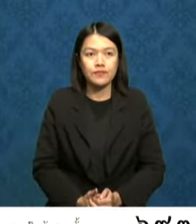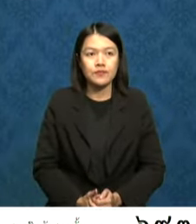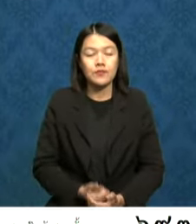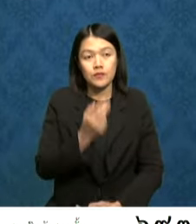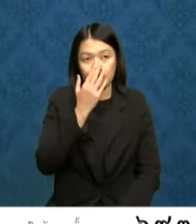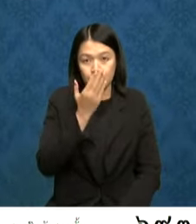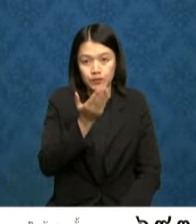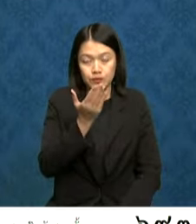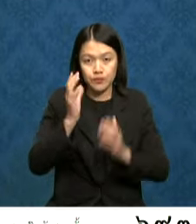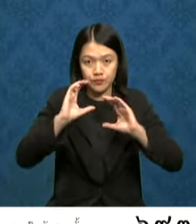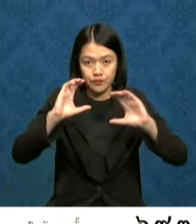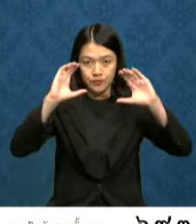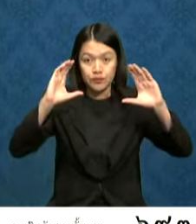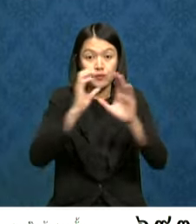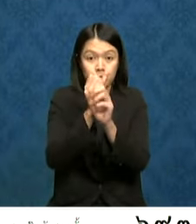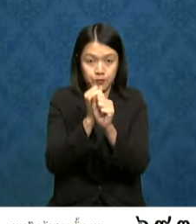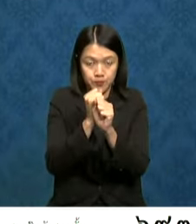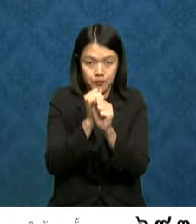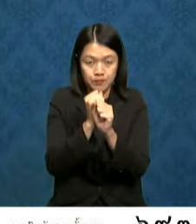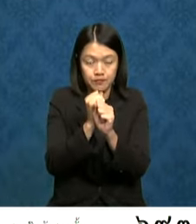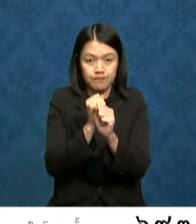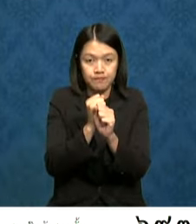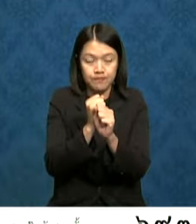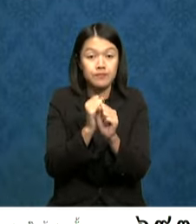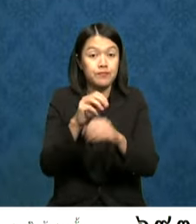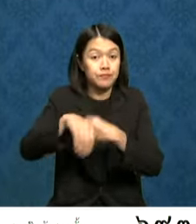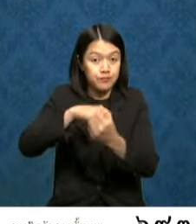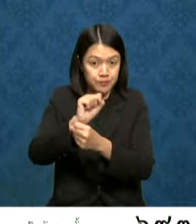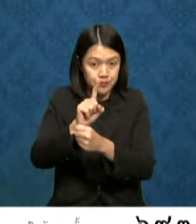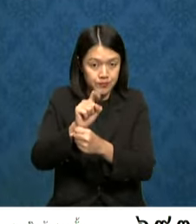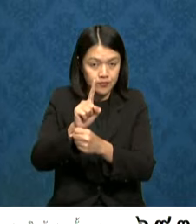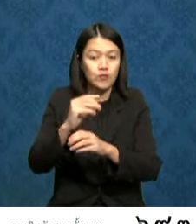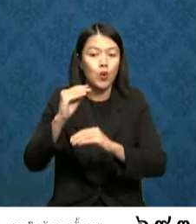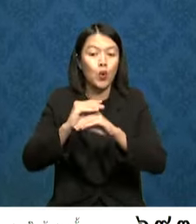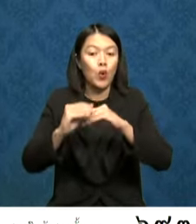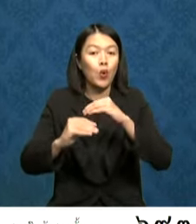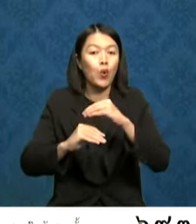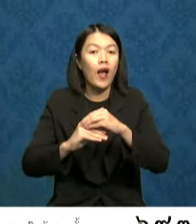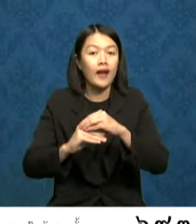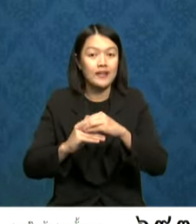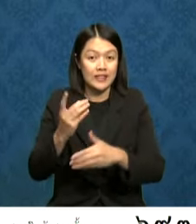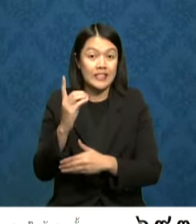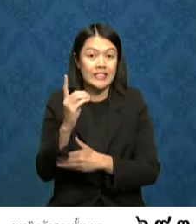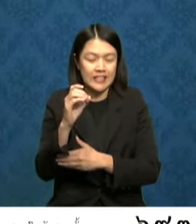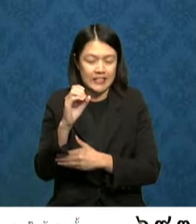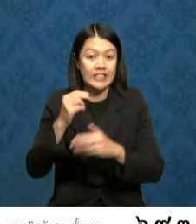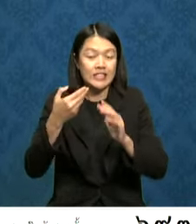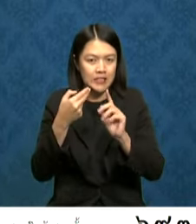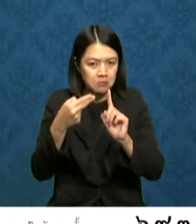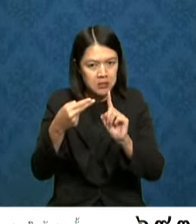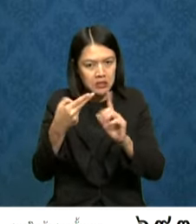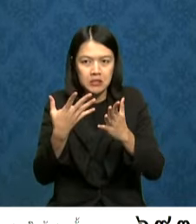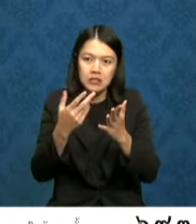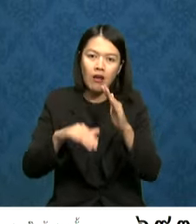ชัดๆจากทางรัฐบาลค่ะว่าสรุปแล้วผลต่อเศรษฐกิจสำหรับโครงการดิจิตอลสุดท้ายไม่ว่าจะหมืหรือไม่